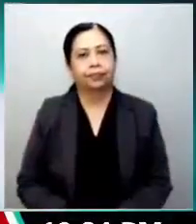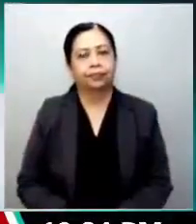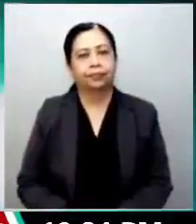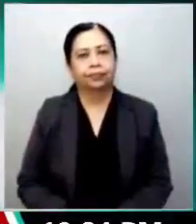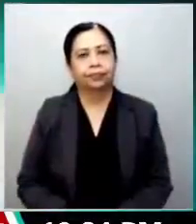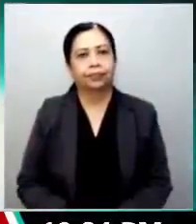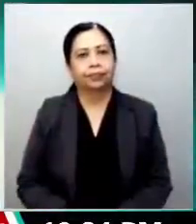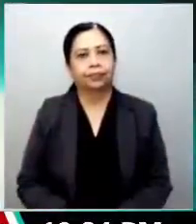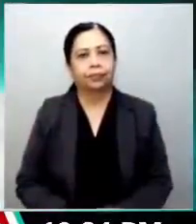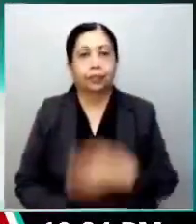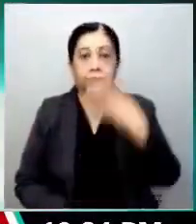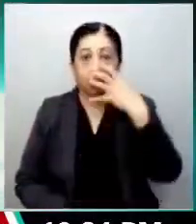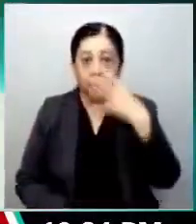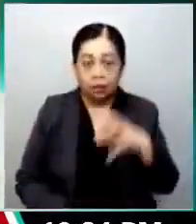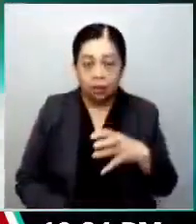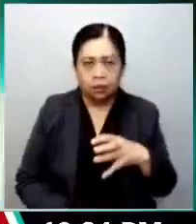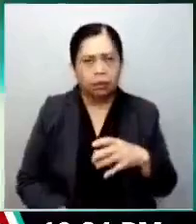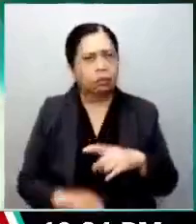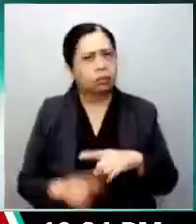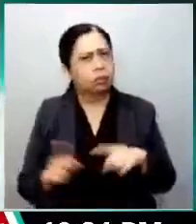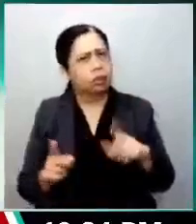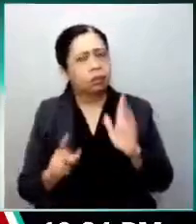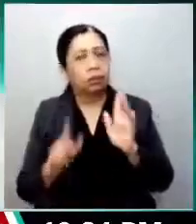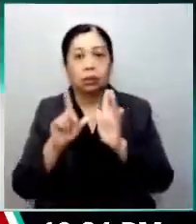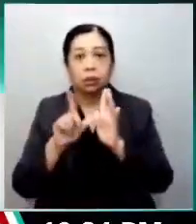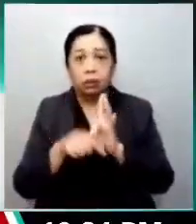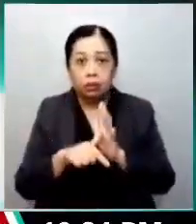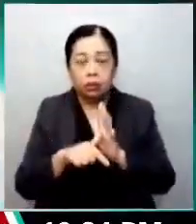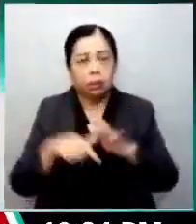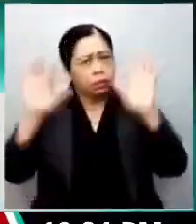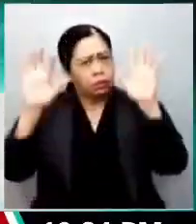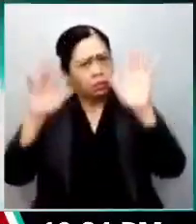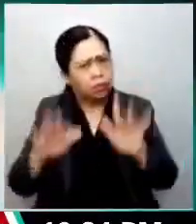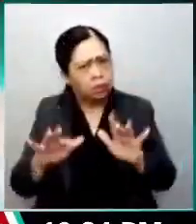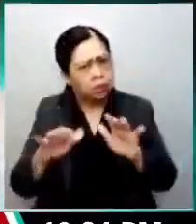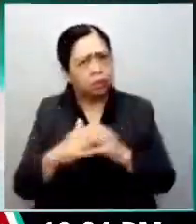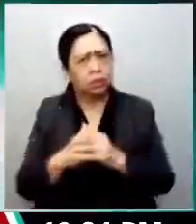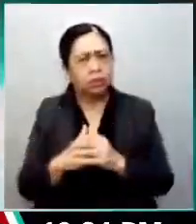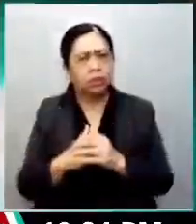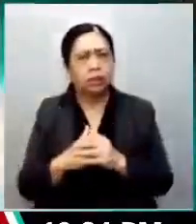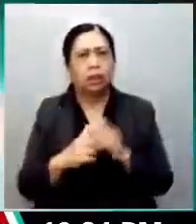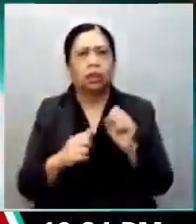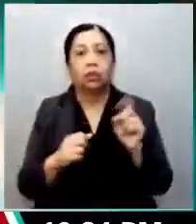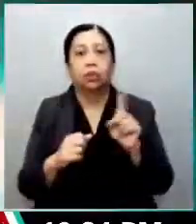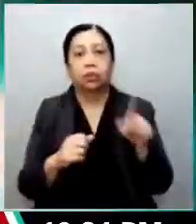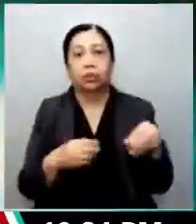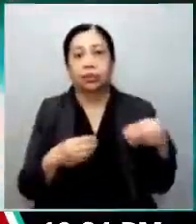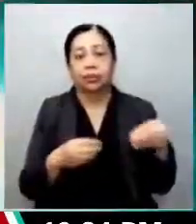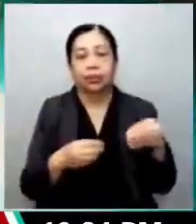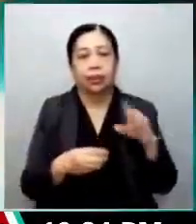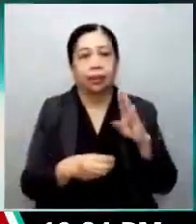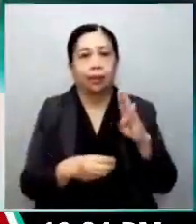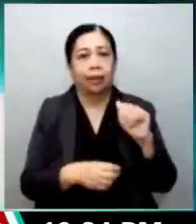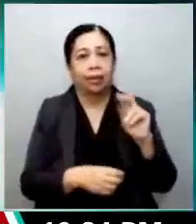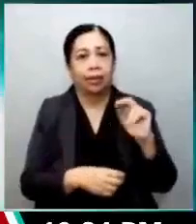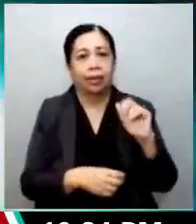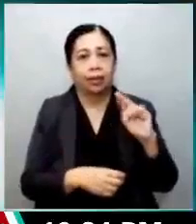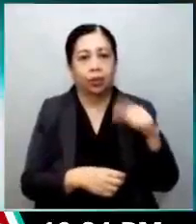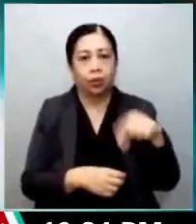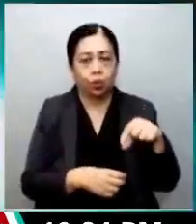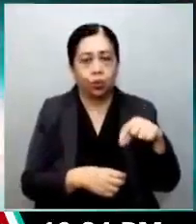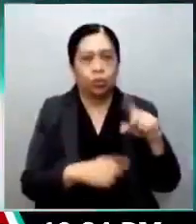Mainit, pero maya-maya, uulan. Kaya ang tindera ng banana queue na si Maymay